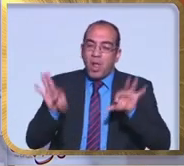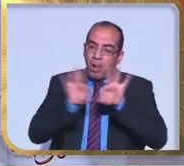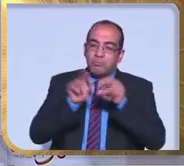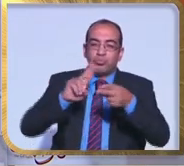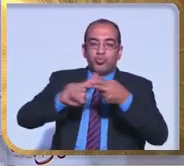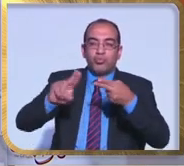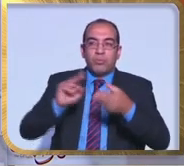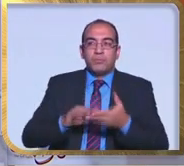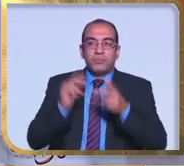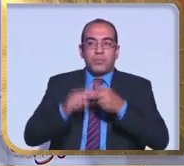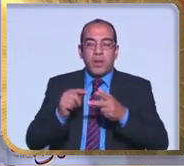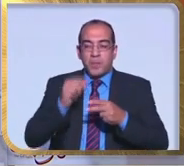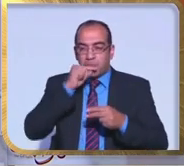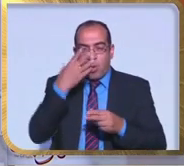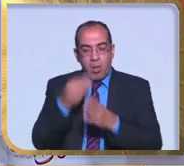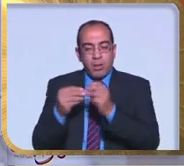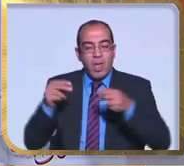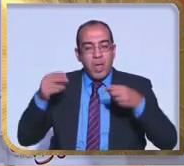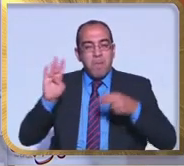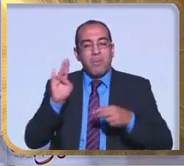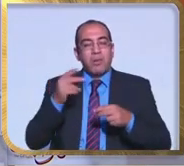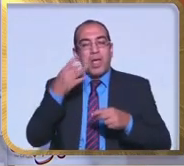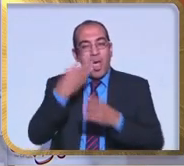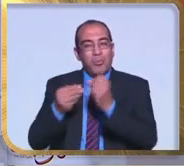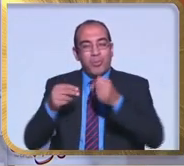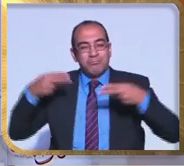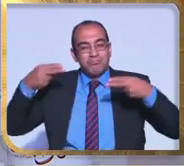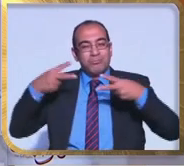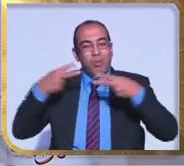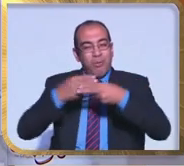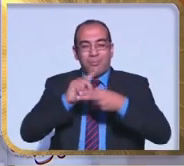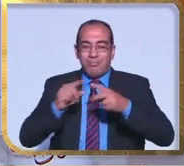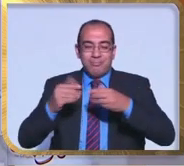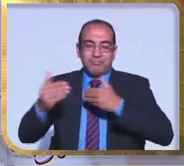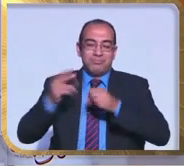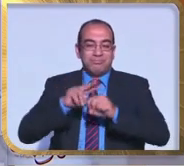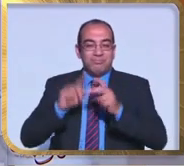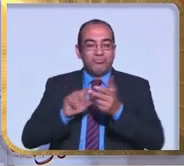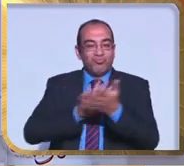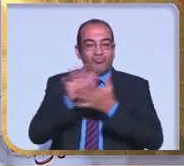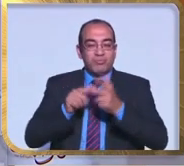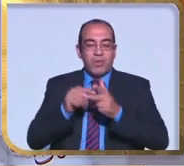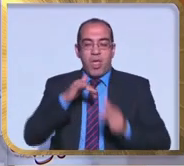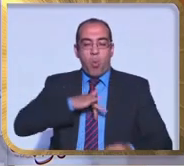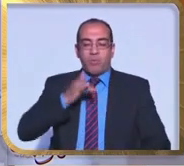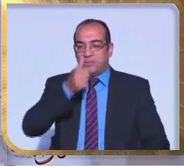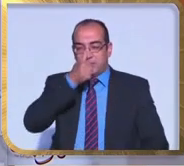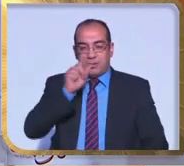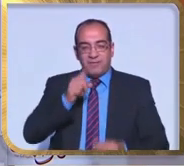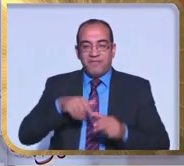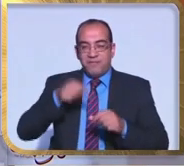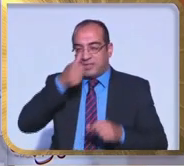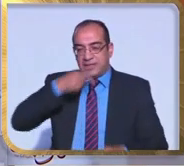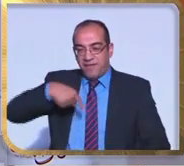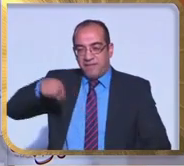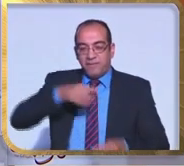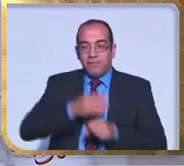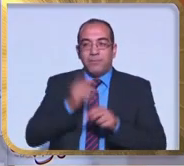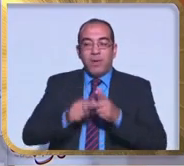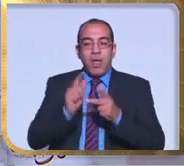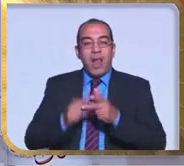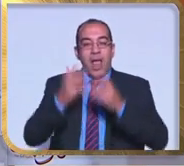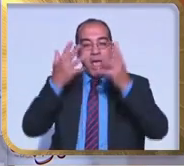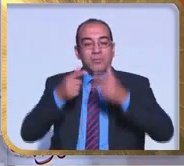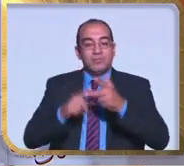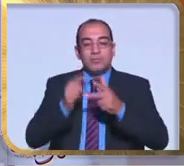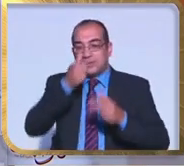قطع مرات ابنك للمشاكل اللي تمت، او عشان انت شايلة في نفسيتك منها. فالإنسان ما بيحاسبش على